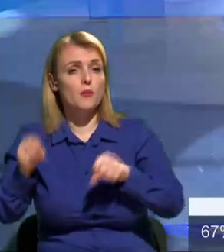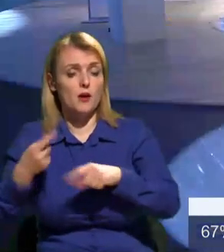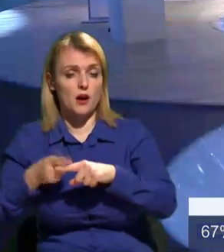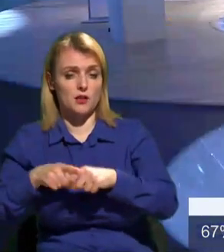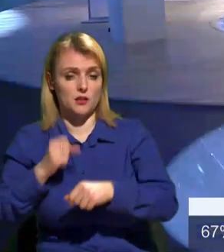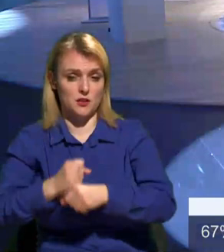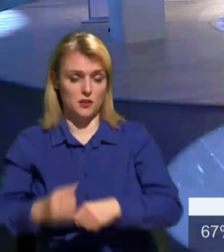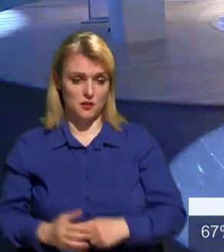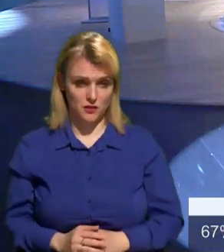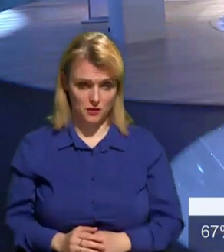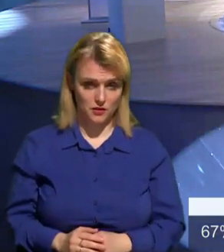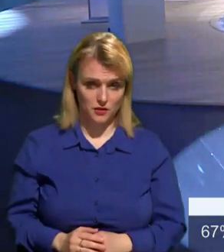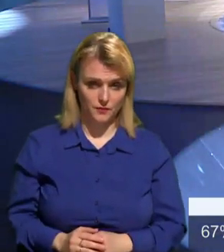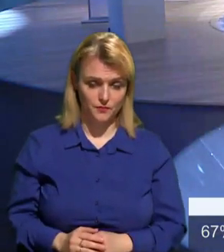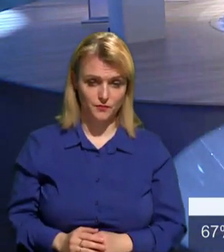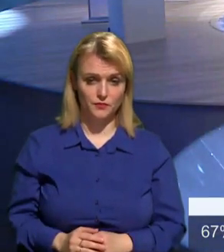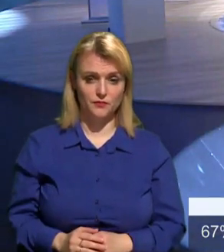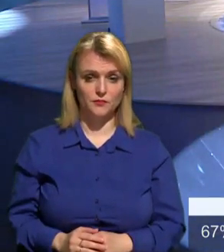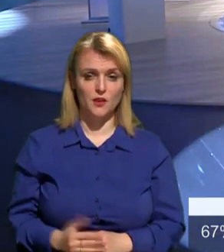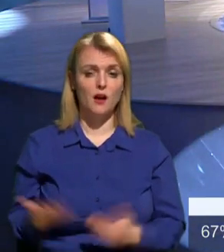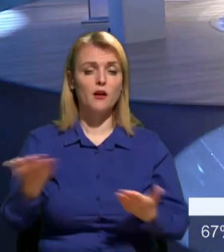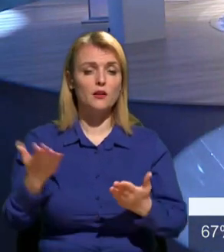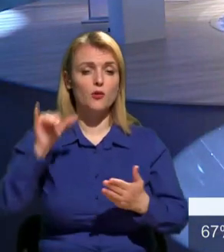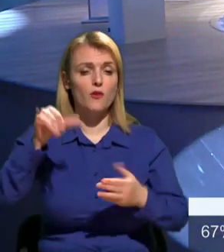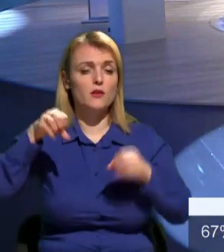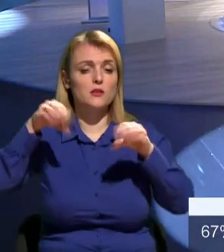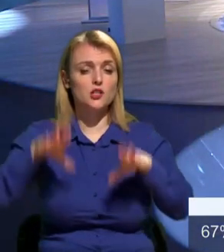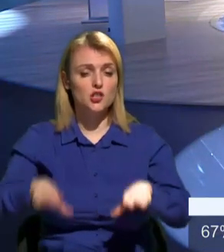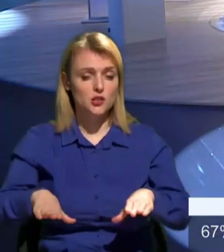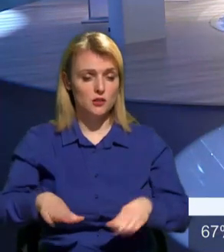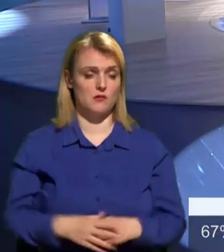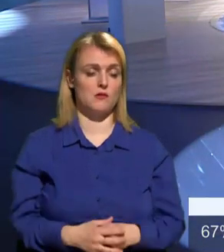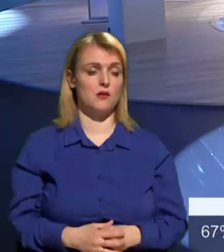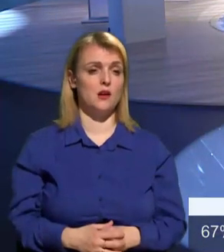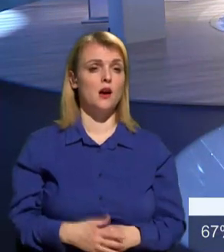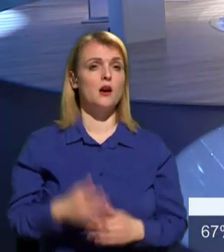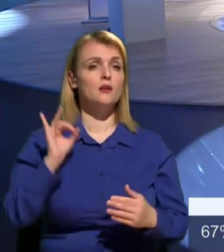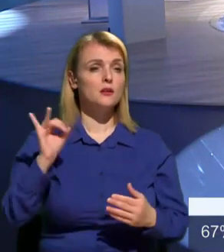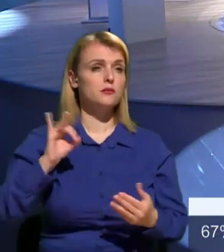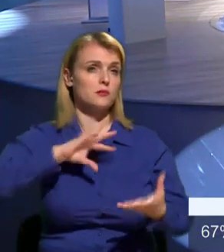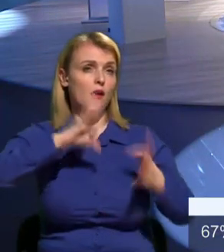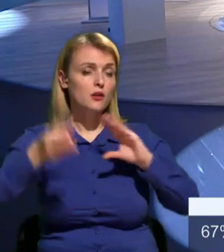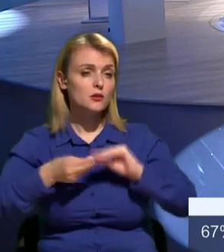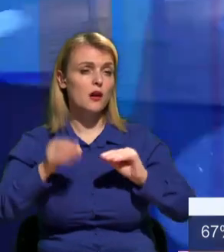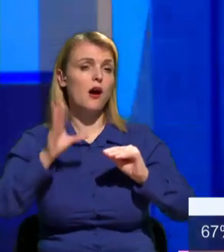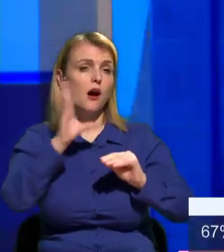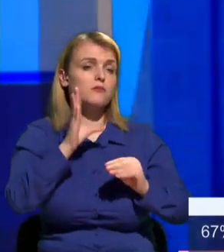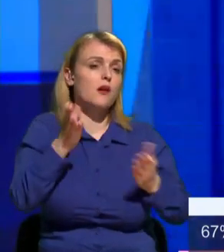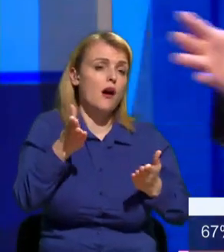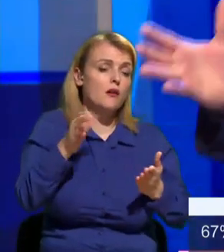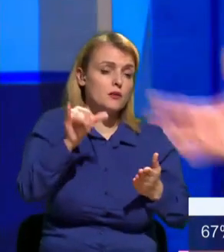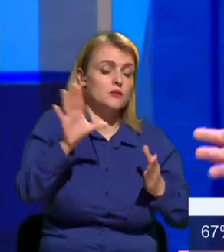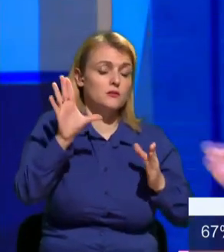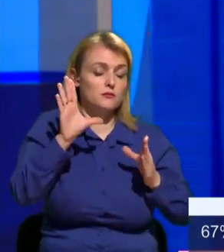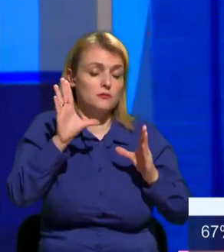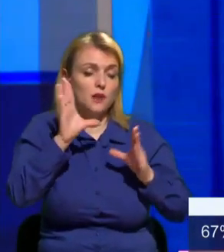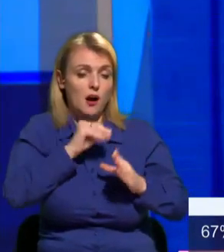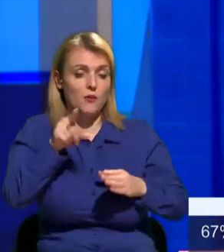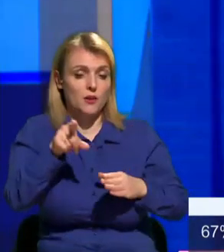a societății moldovenești vedeți? Și, respectiv, ca rezultat, cum am putea să ne afirmăm ca o oază